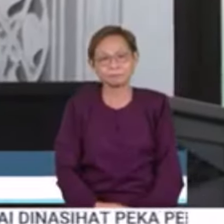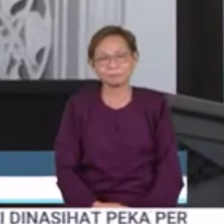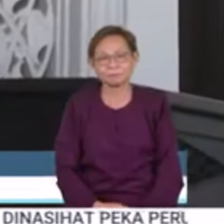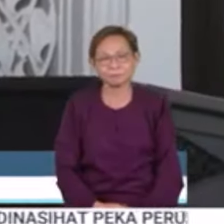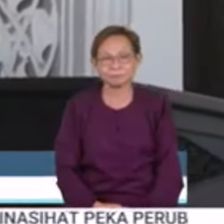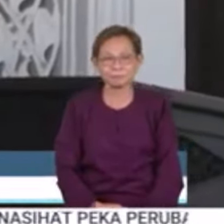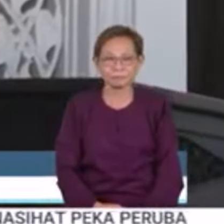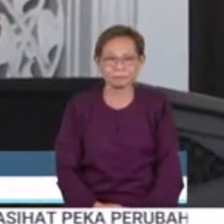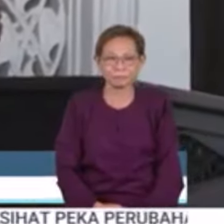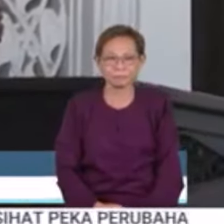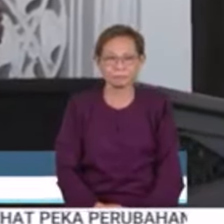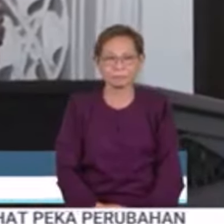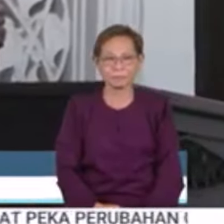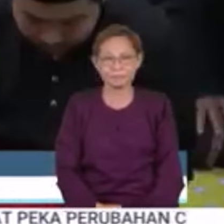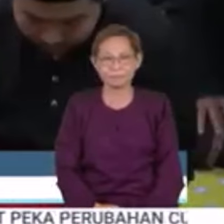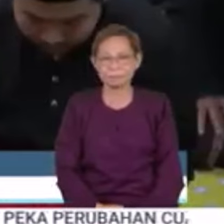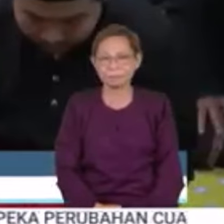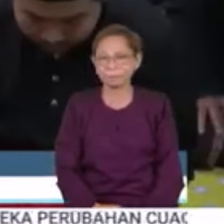bersyukur